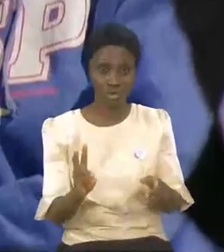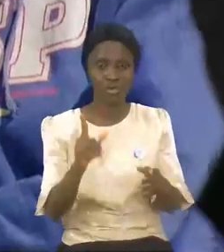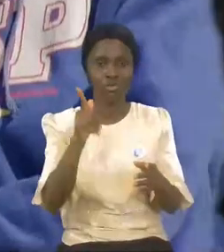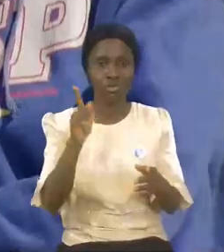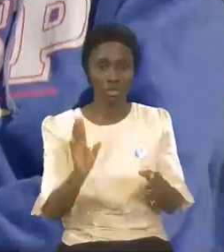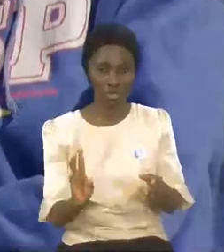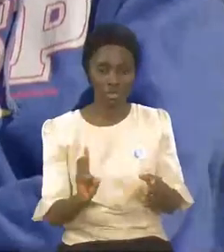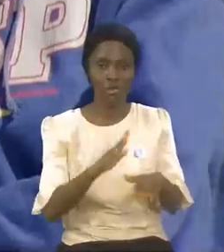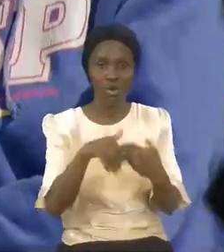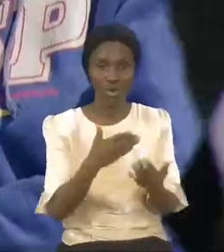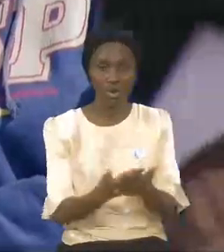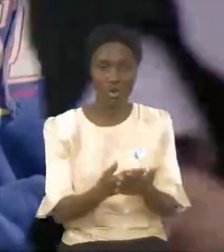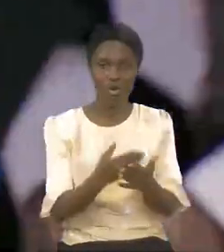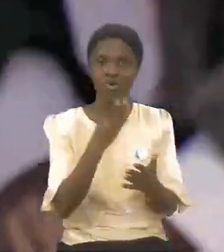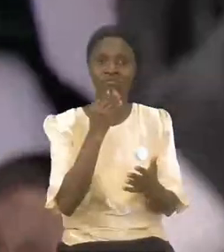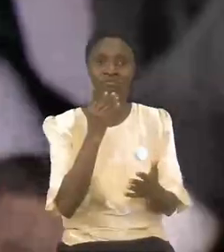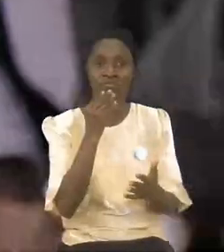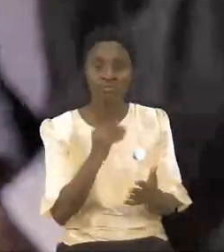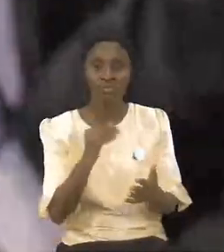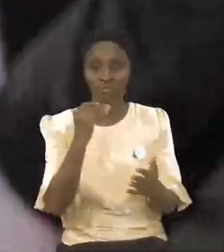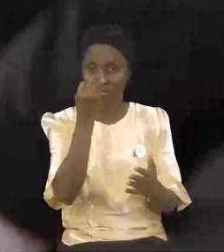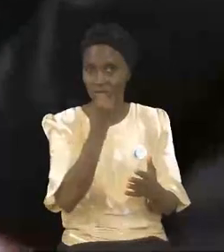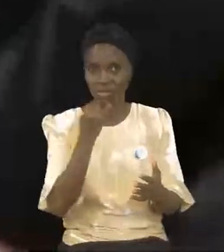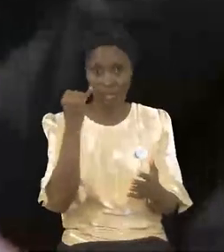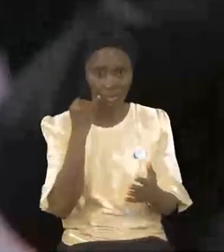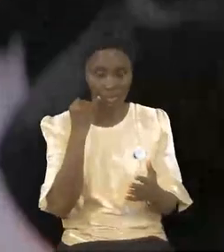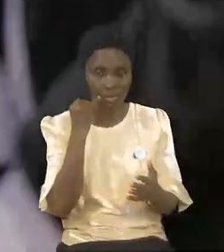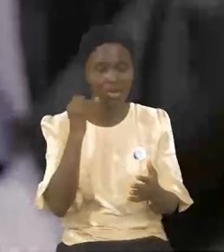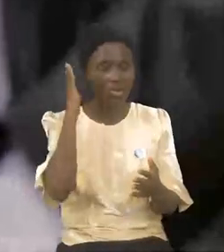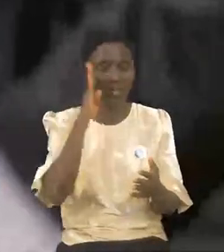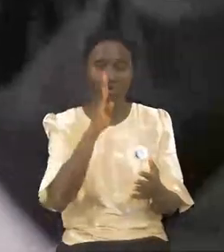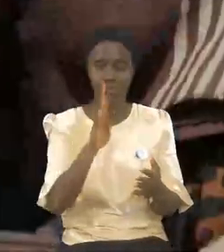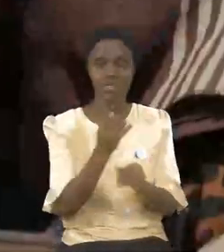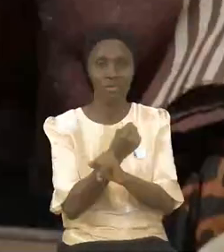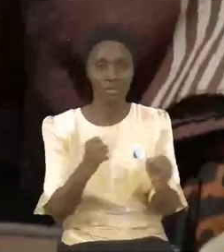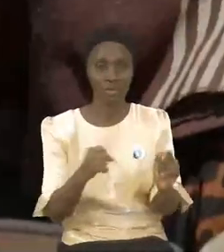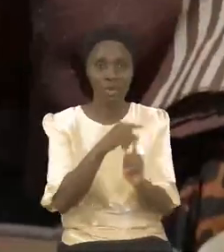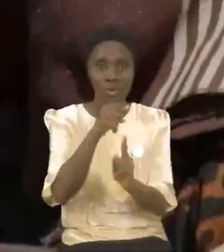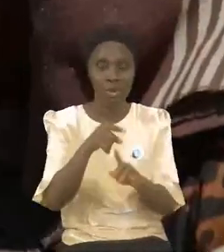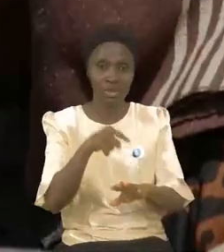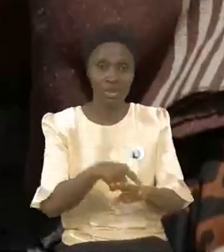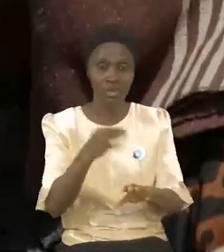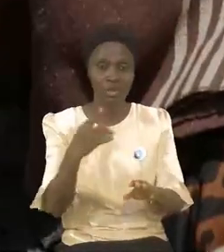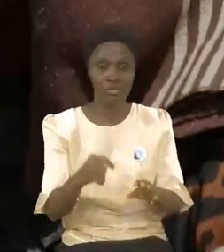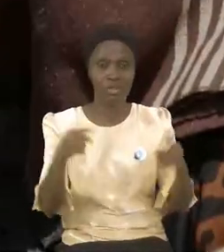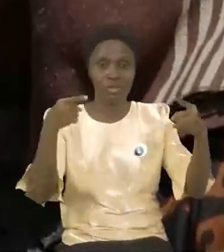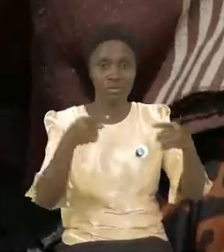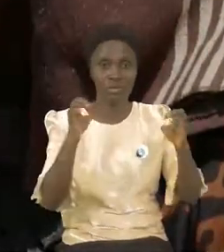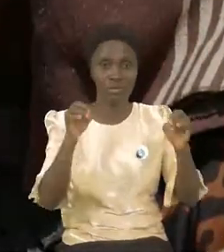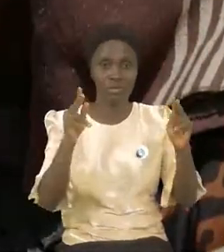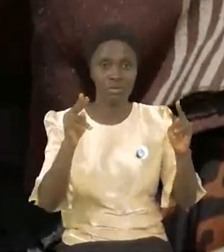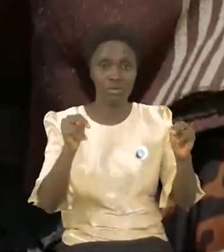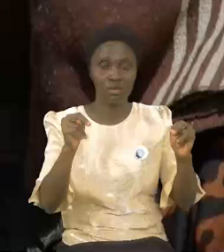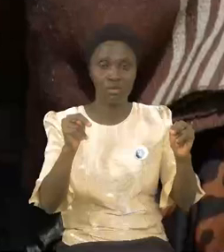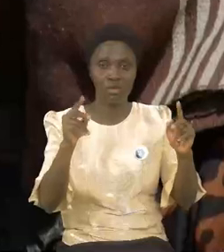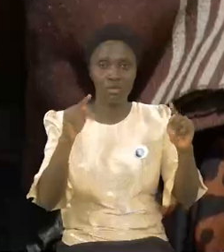Alors tout Israël sera sauvé. Et lorsque le temps des païens prendra fin, et Israël